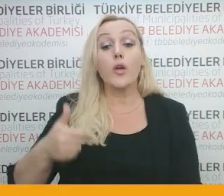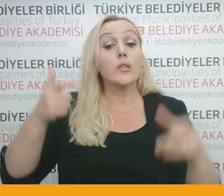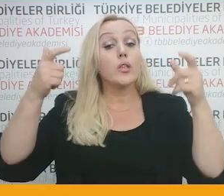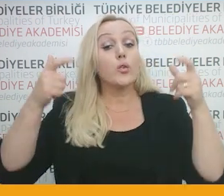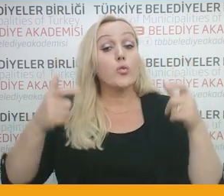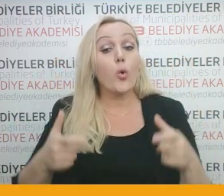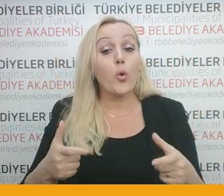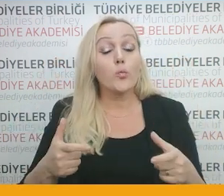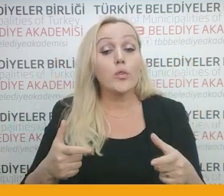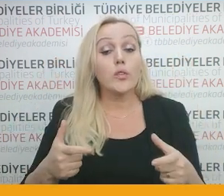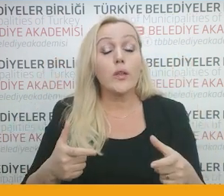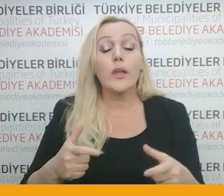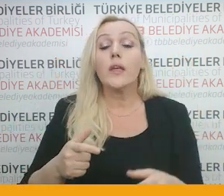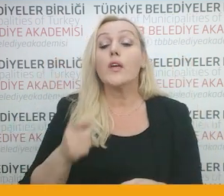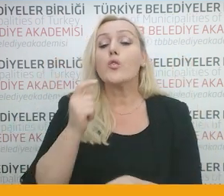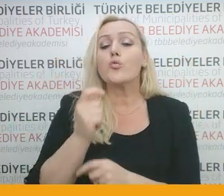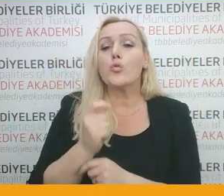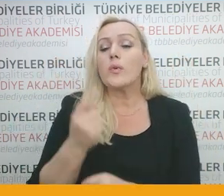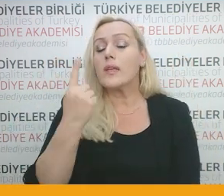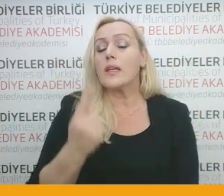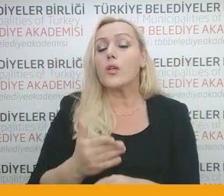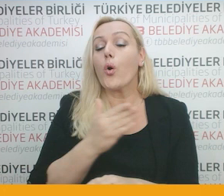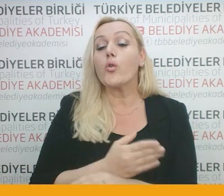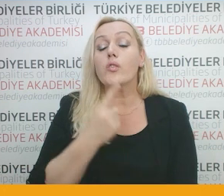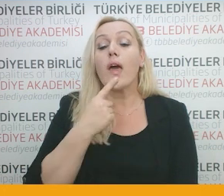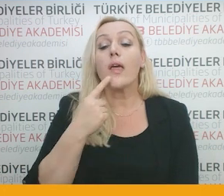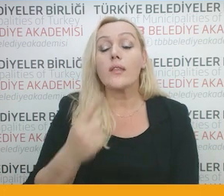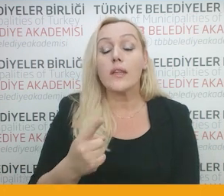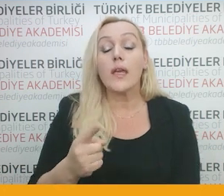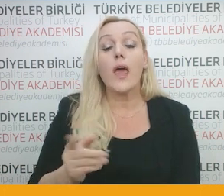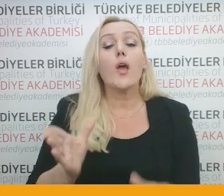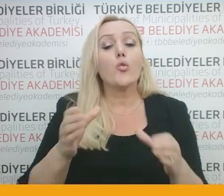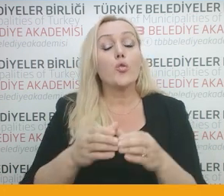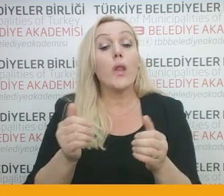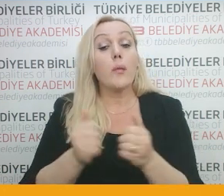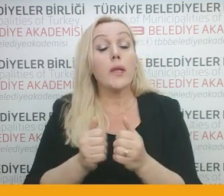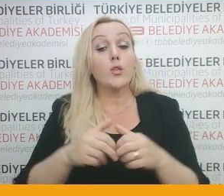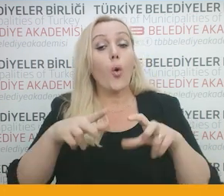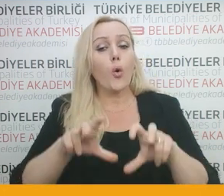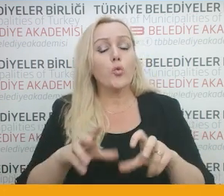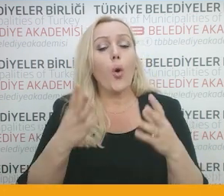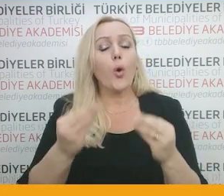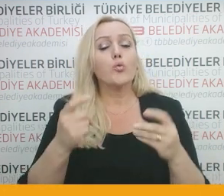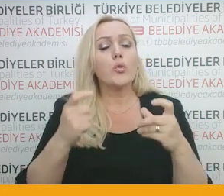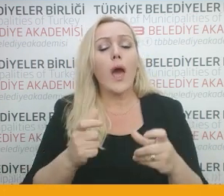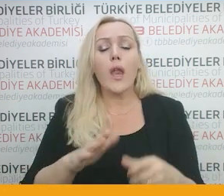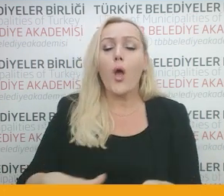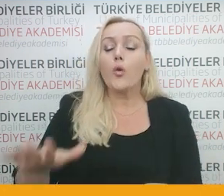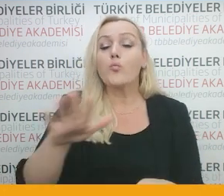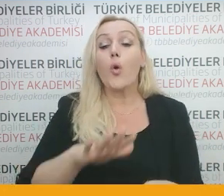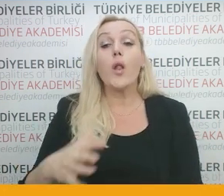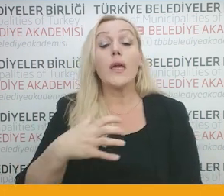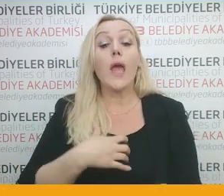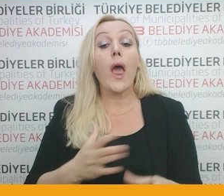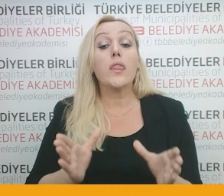Belediye başkanı sunumun en başında da söylediğimiz gibi ekibiyle birlikte oturur. Bulunduğu bölgede, bulunduğu ilde kendi kurumu